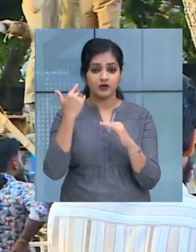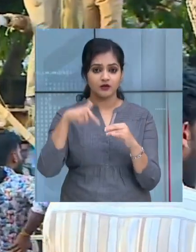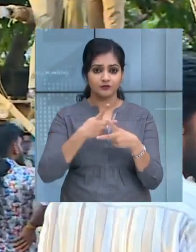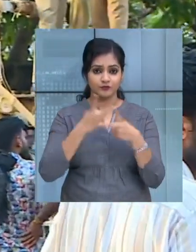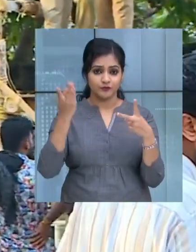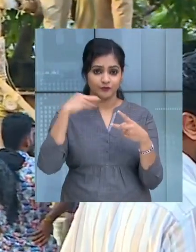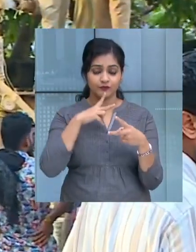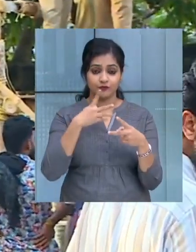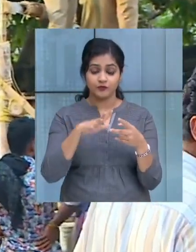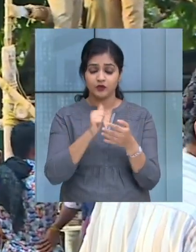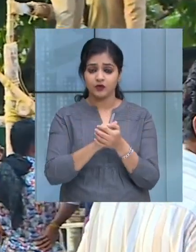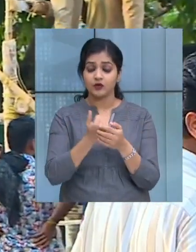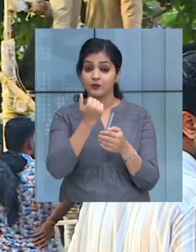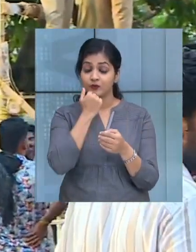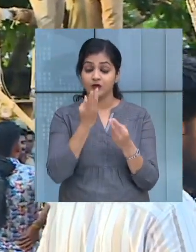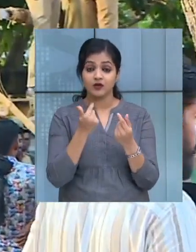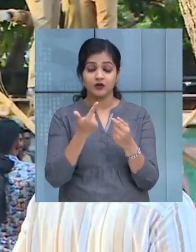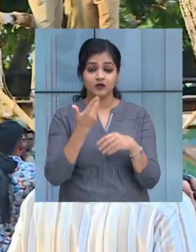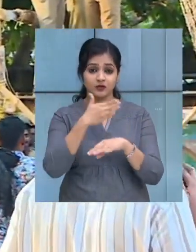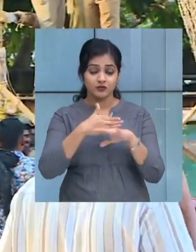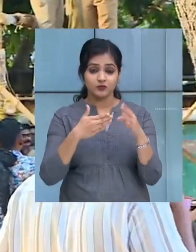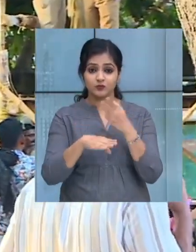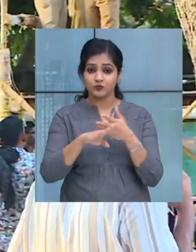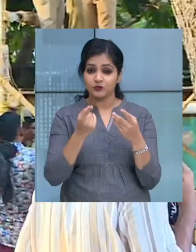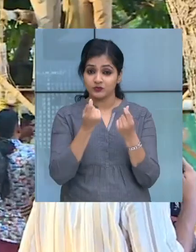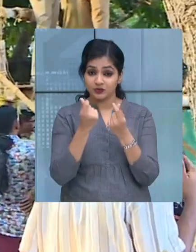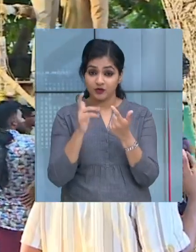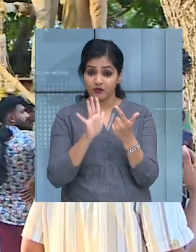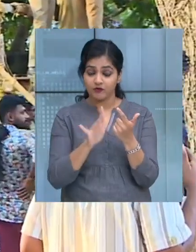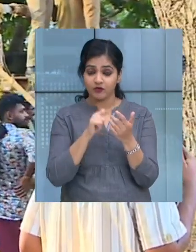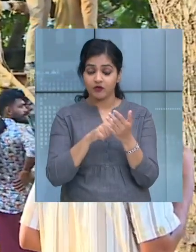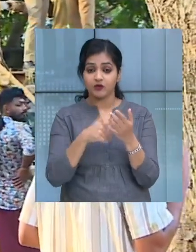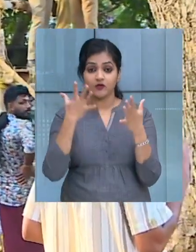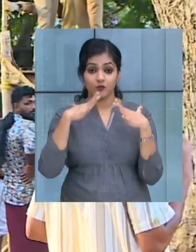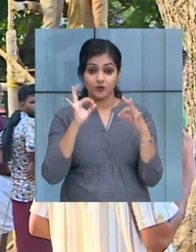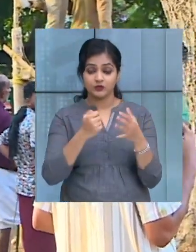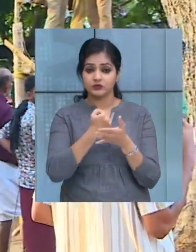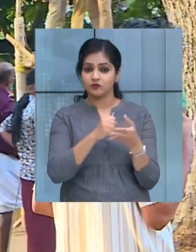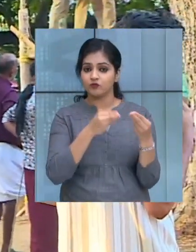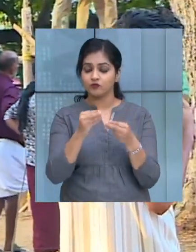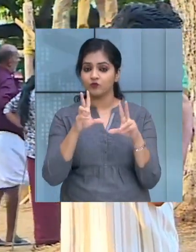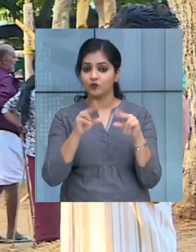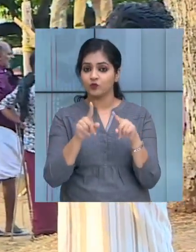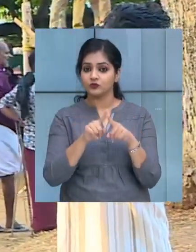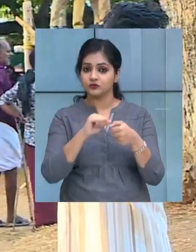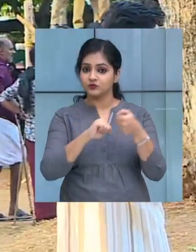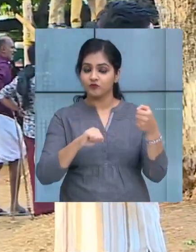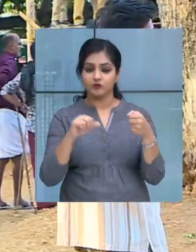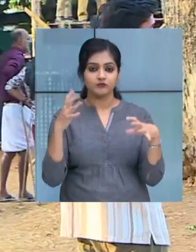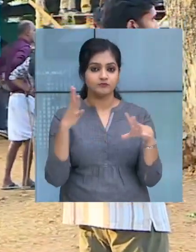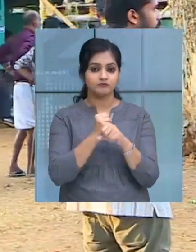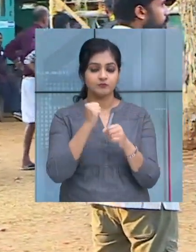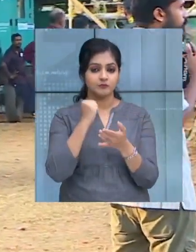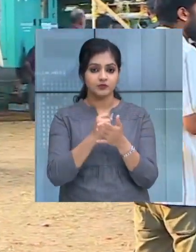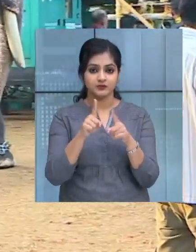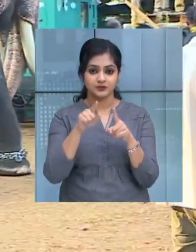സർക്കുലറിൽ ഏതെങ്കിലും തരത്തിലുള്ള ചെറിയ പാടുകൾ പോലും ഈ ആനകളുടെ ദേഹത്തുണ്ടെങ്കിൽ അത് ഫിറ്റ്നസ് ലഭിക്കാതിരിക്കാനുള്ള കാരണമാക്കി പരിഗണിക്കാം